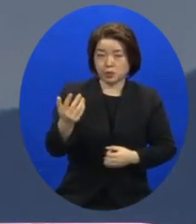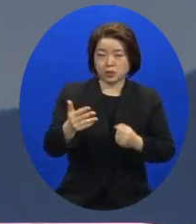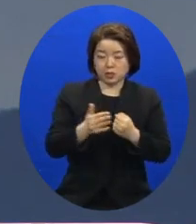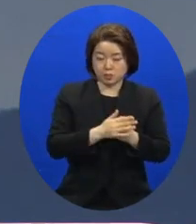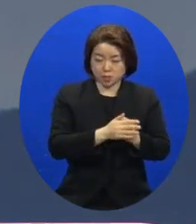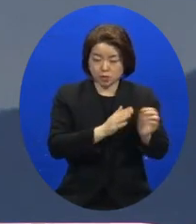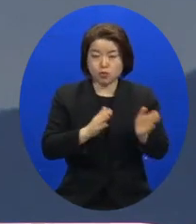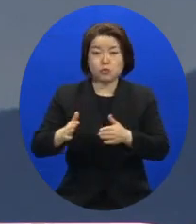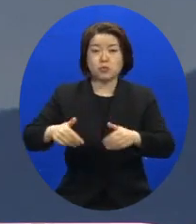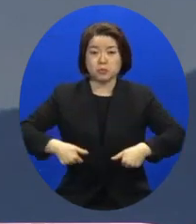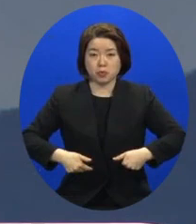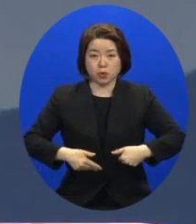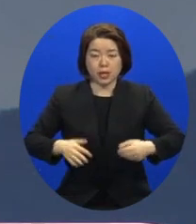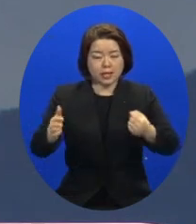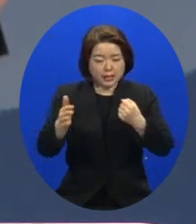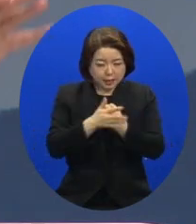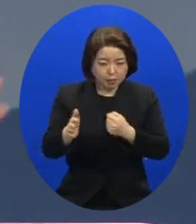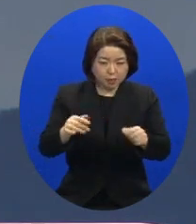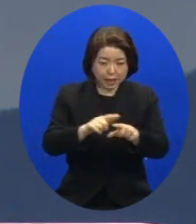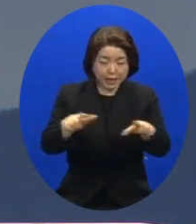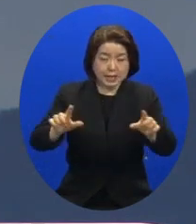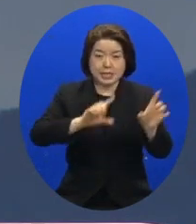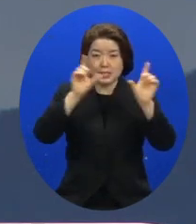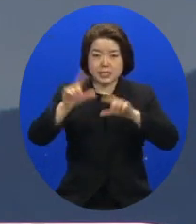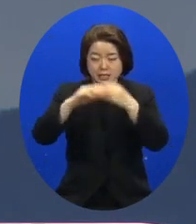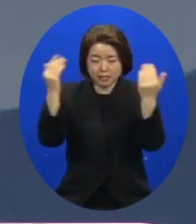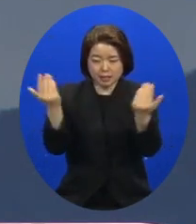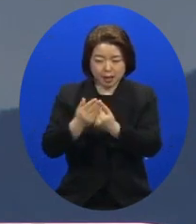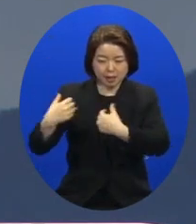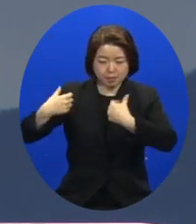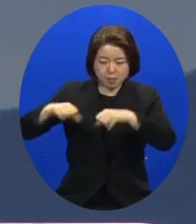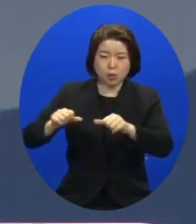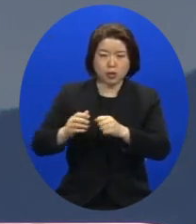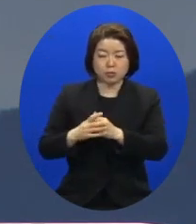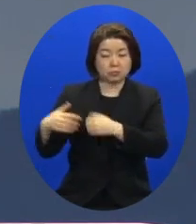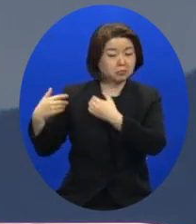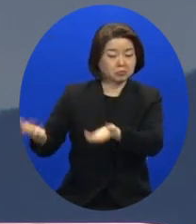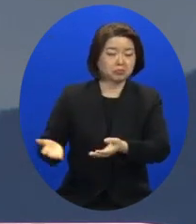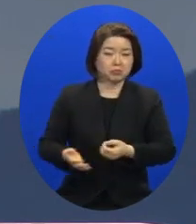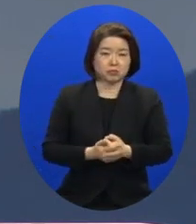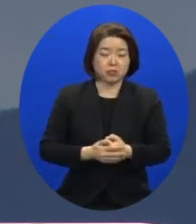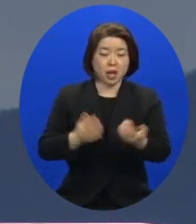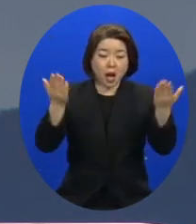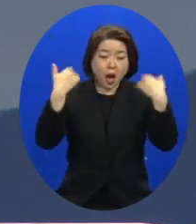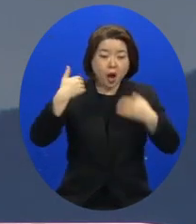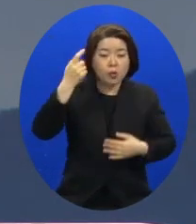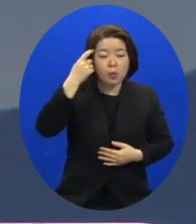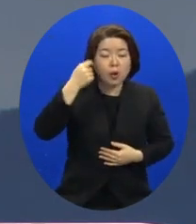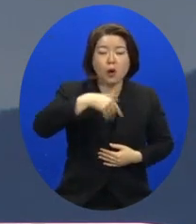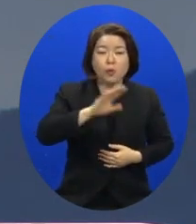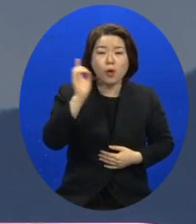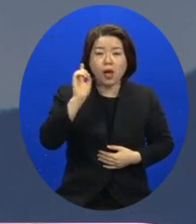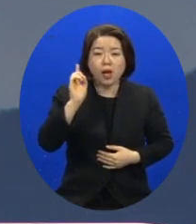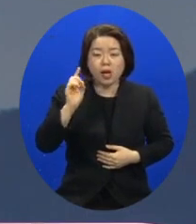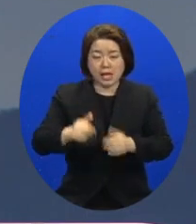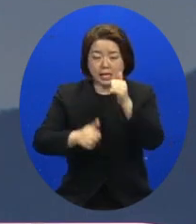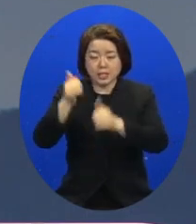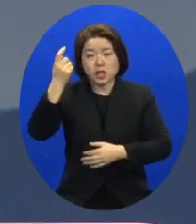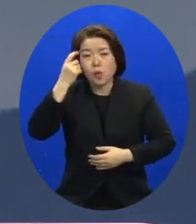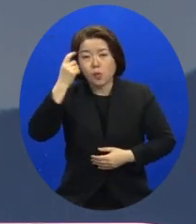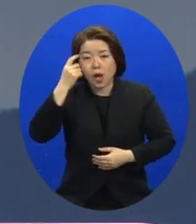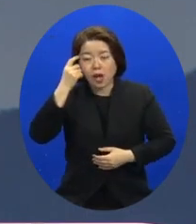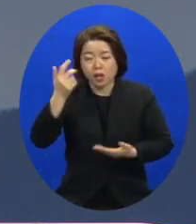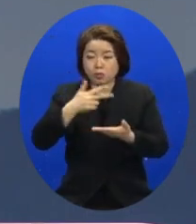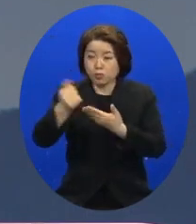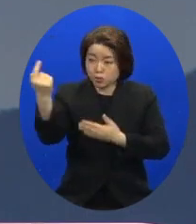된다. 그러니 일상생활은 다 포기해버리는 겁니다. 학교 왜 가? 주님 이제 오실 텐데. 시험 왜 쳐? 주님 이제